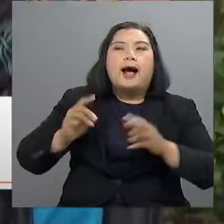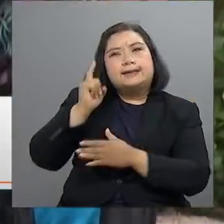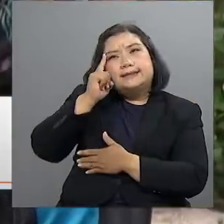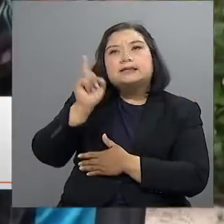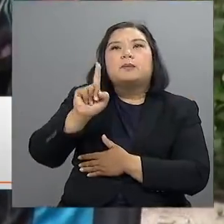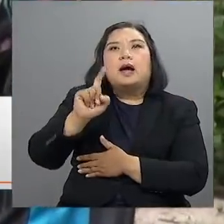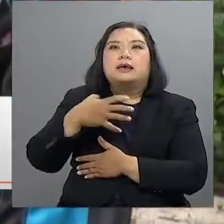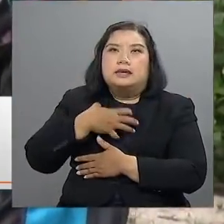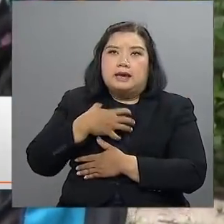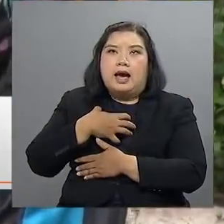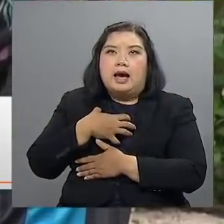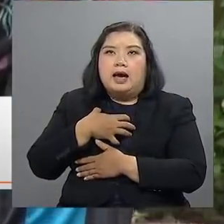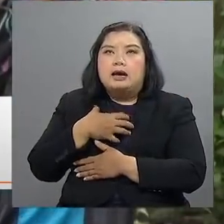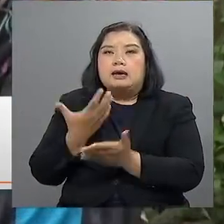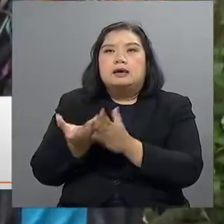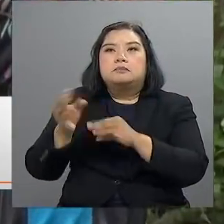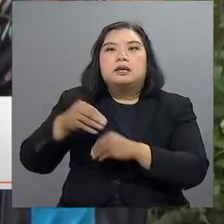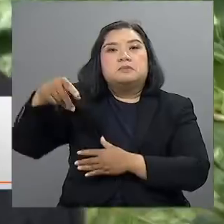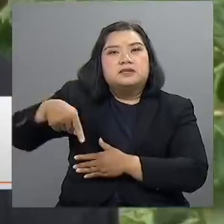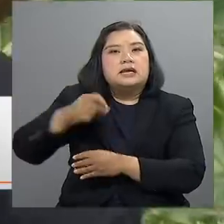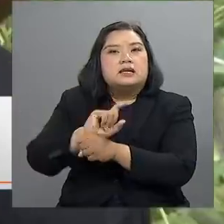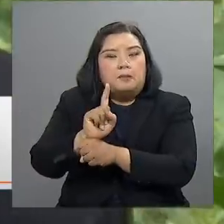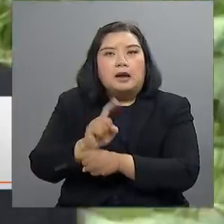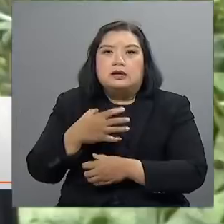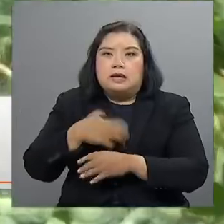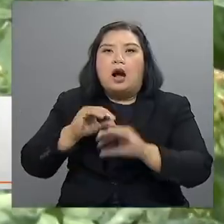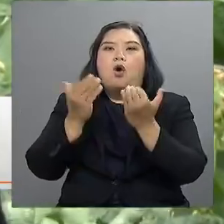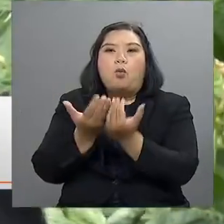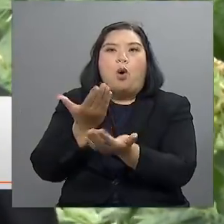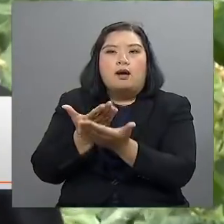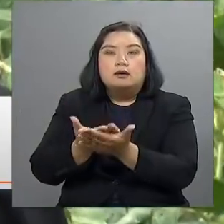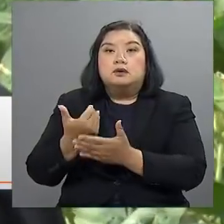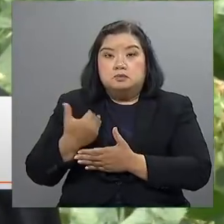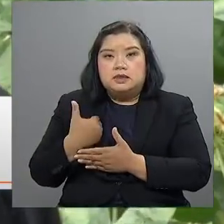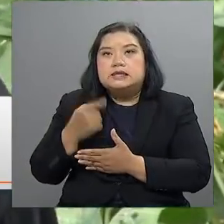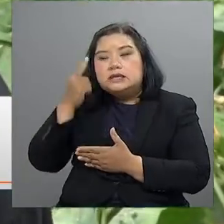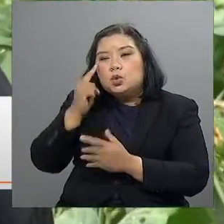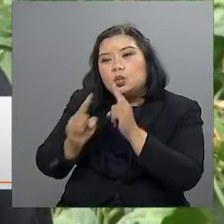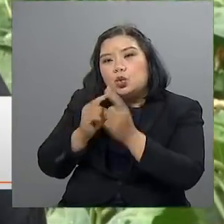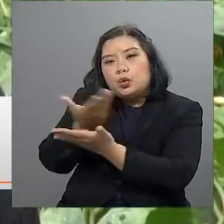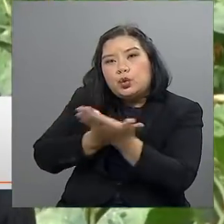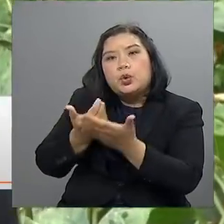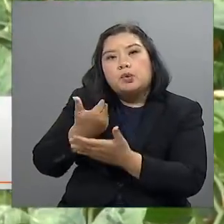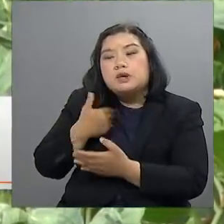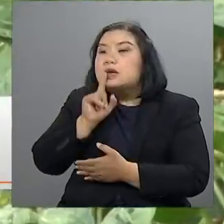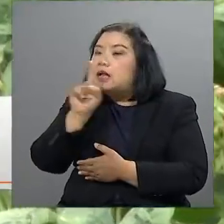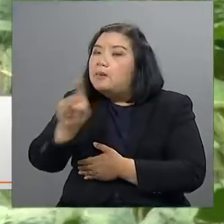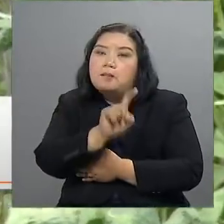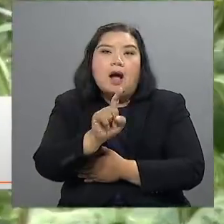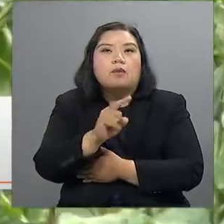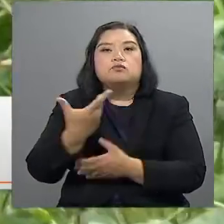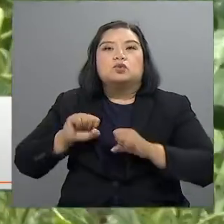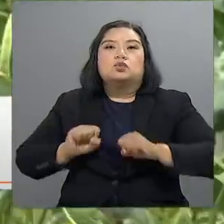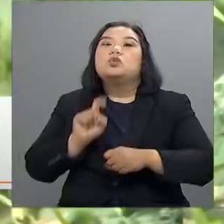ร้างรายได้เพิ่มเติมได้ไหมให้กับครอบครัวก็ปรึกษาแล้วก็พูดคุยกับกลุ่มวัยรุ่นสร้างตัวในหมู่บ้านนี่แหละค่ะสร้างราย